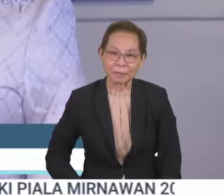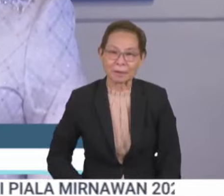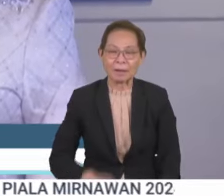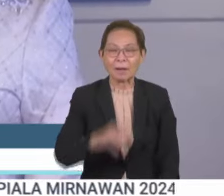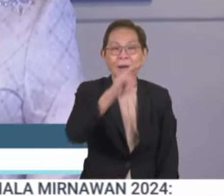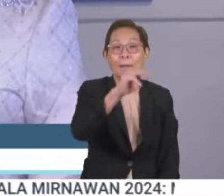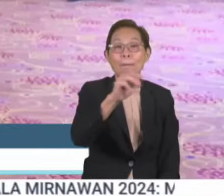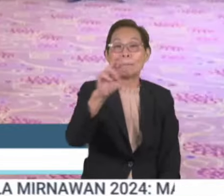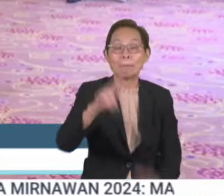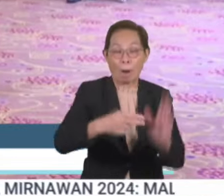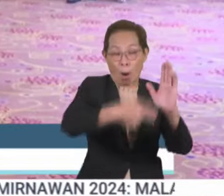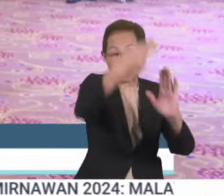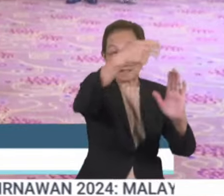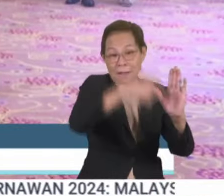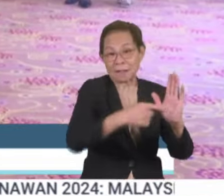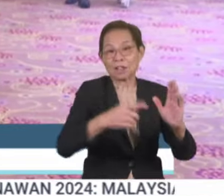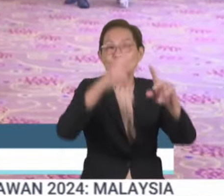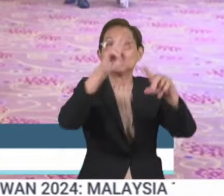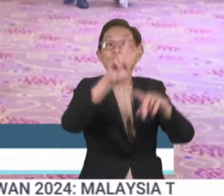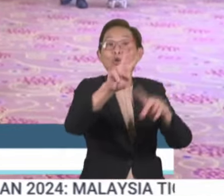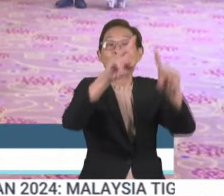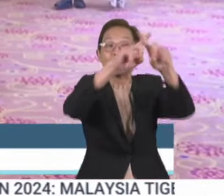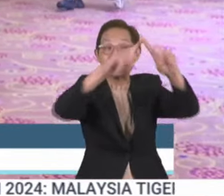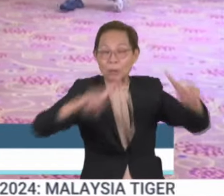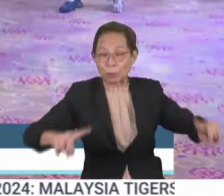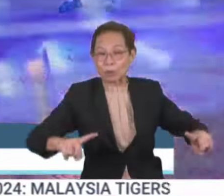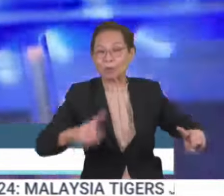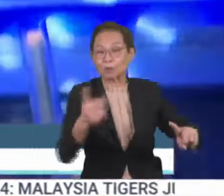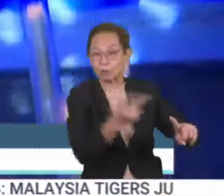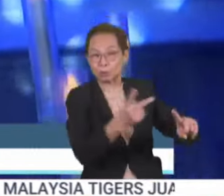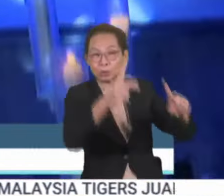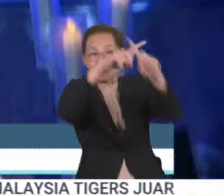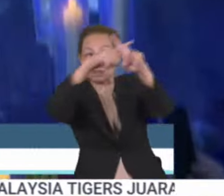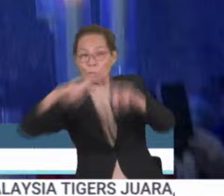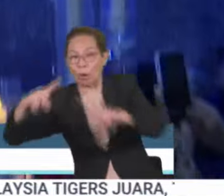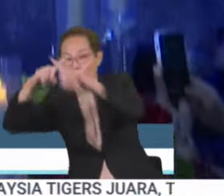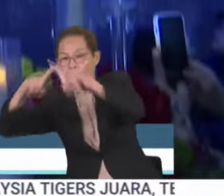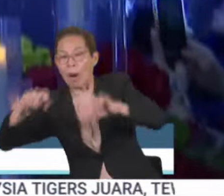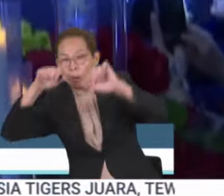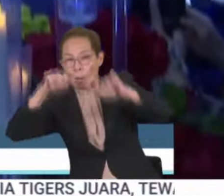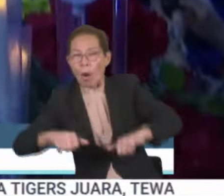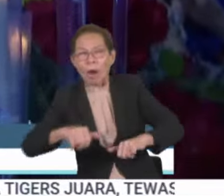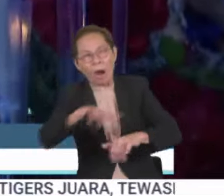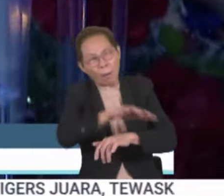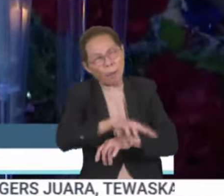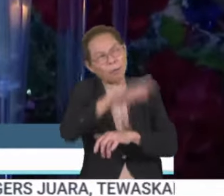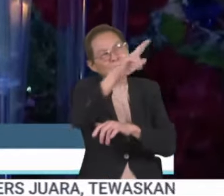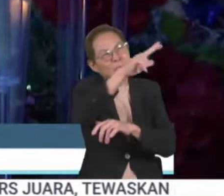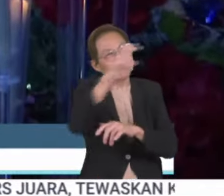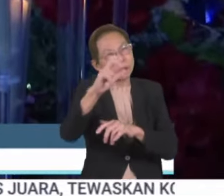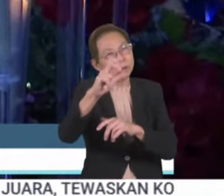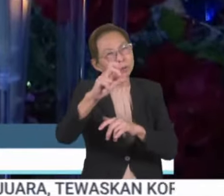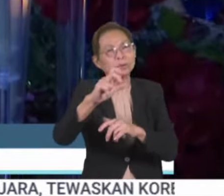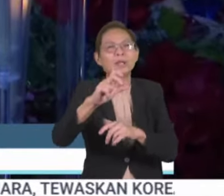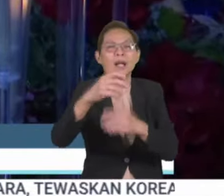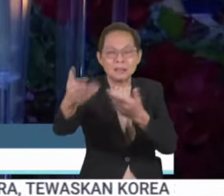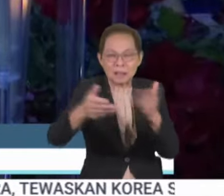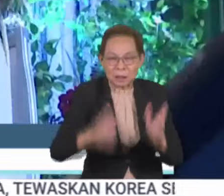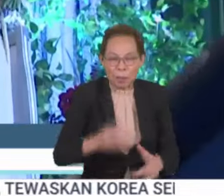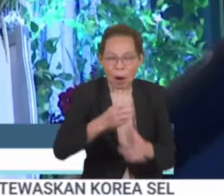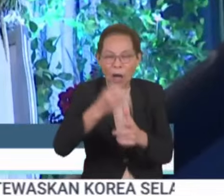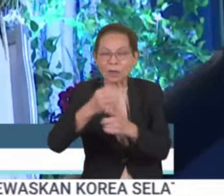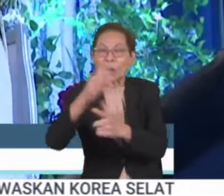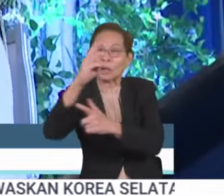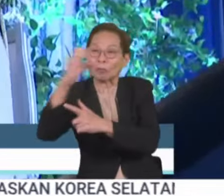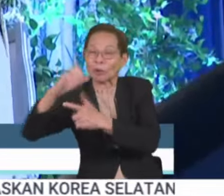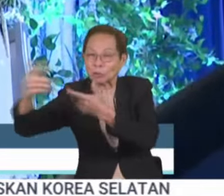Mardia Hotel & Suites mempunyai dua dewan, iaitu Rebana dan Perdana, yang boleh membuatkan minimum 300 dan 600 tetamu. Ia menjadikan